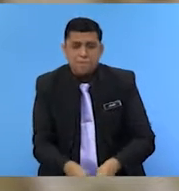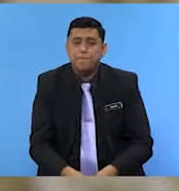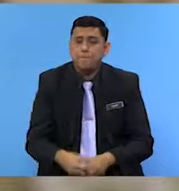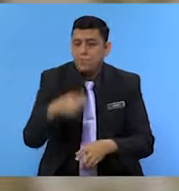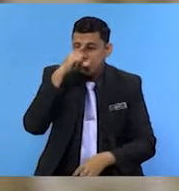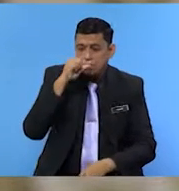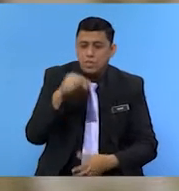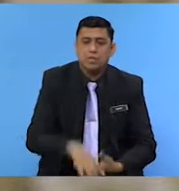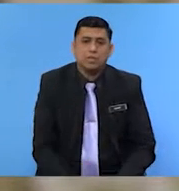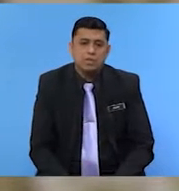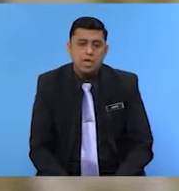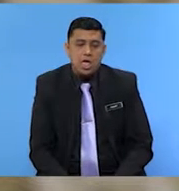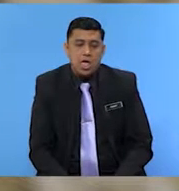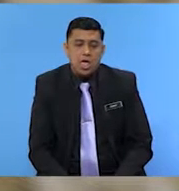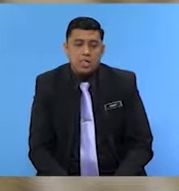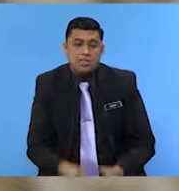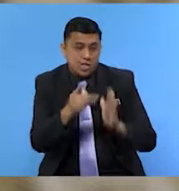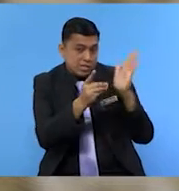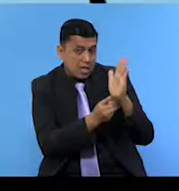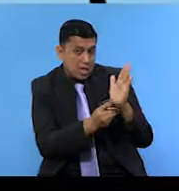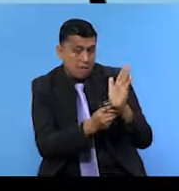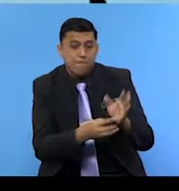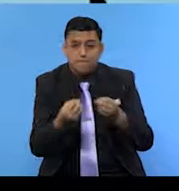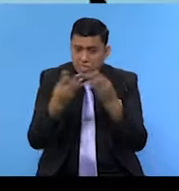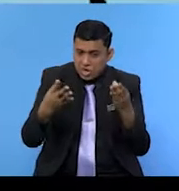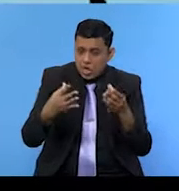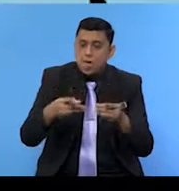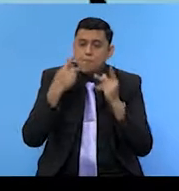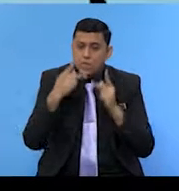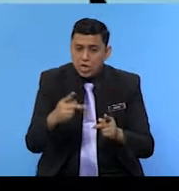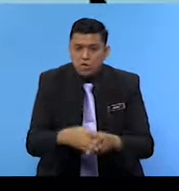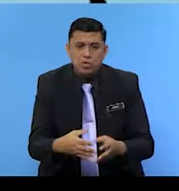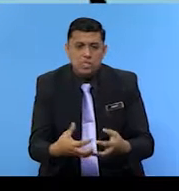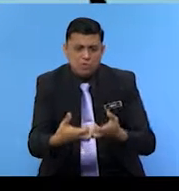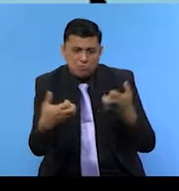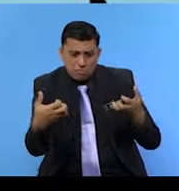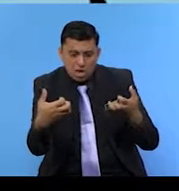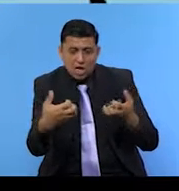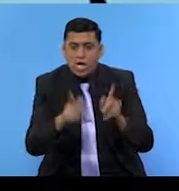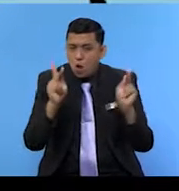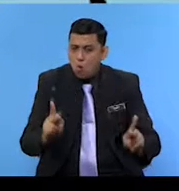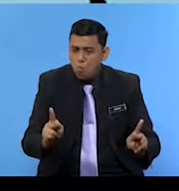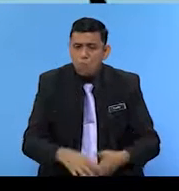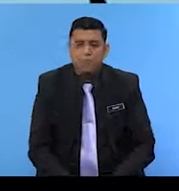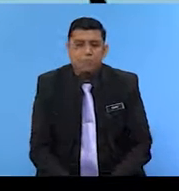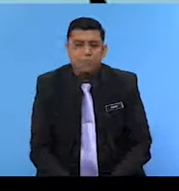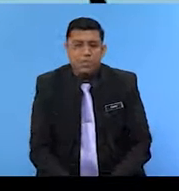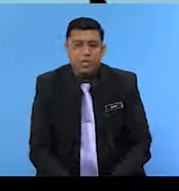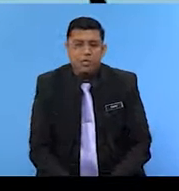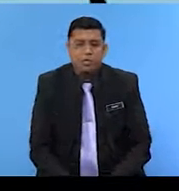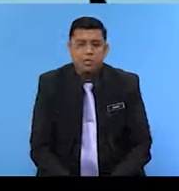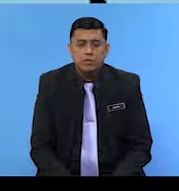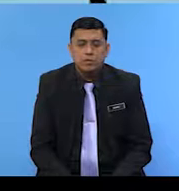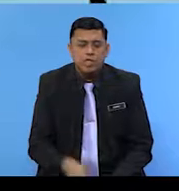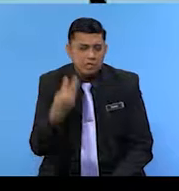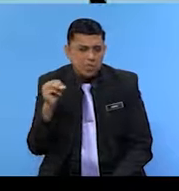pengamalan dasar pecah dan perintah ini telah menimbulkan jurang antara kaum demi kepentingan dan keselamatan penjajah. Okey,